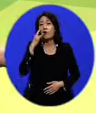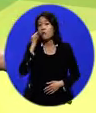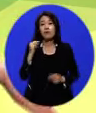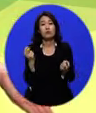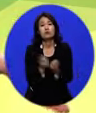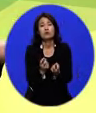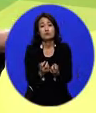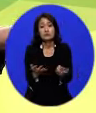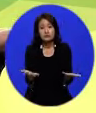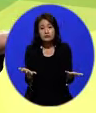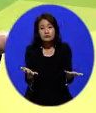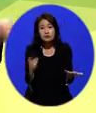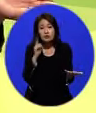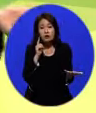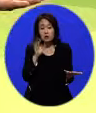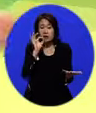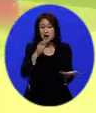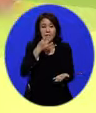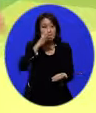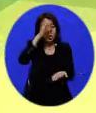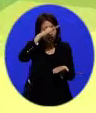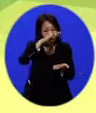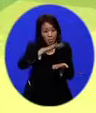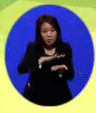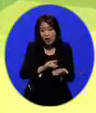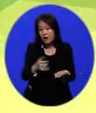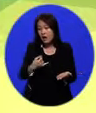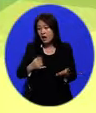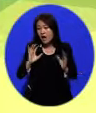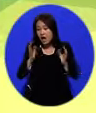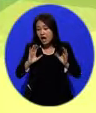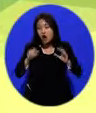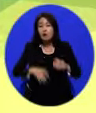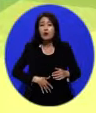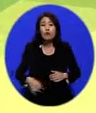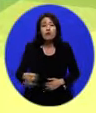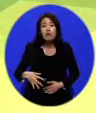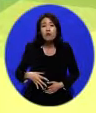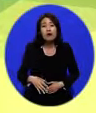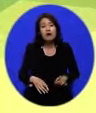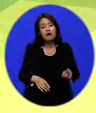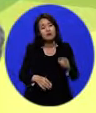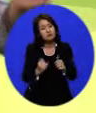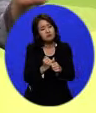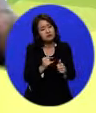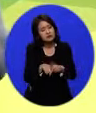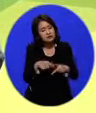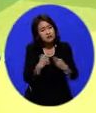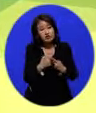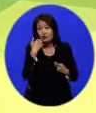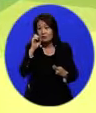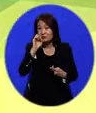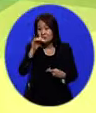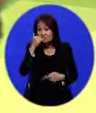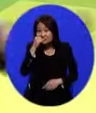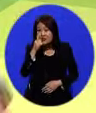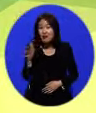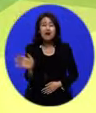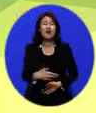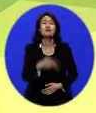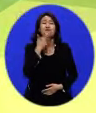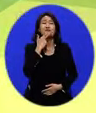어쩔 수 없잖아요. 네. 어머니도 보세요. 쌀떡이 비어가는데 애들이 굶는데 여보 다 이해해요 이렇게 되는 사람 있어요?